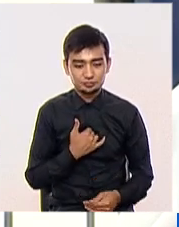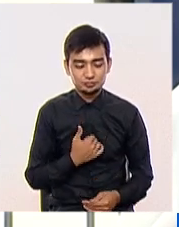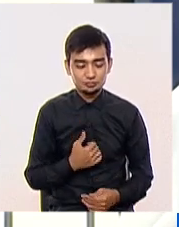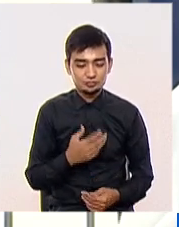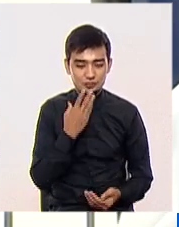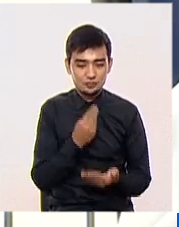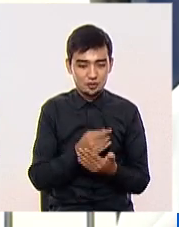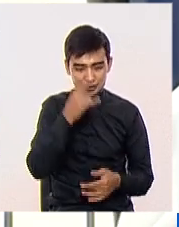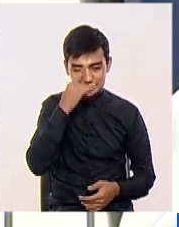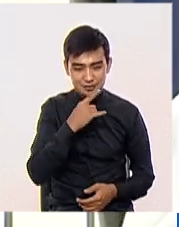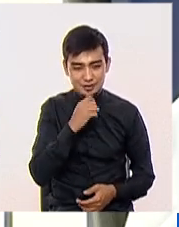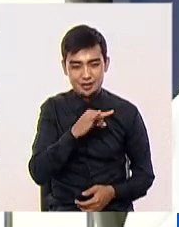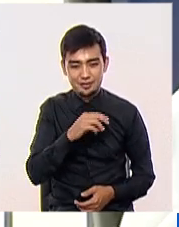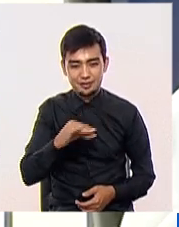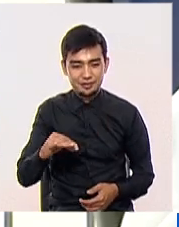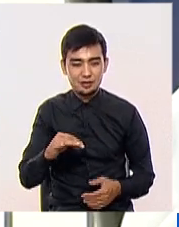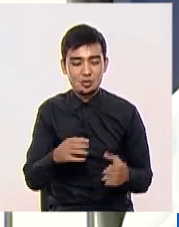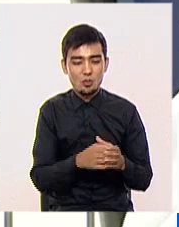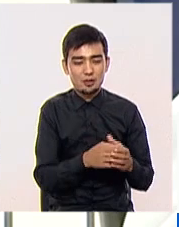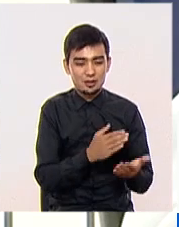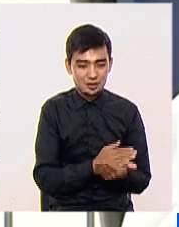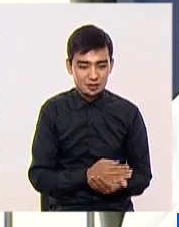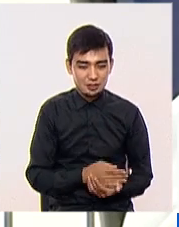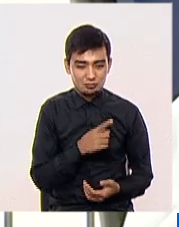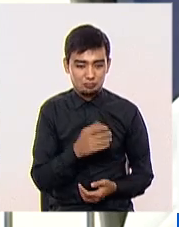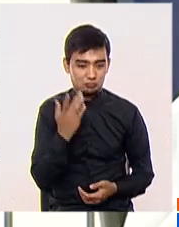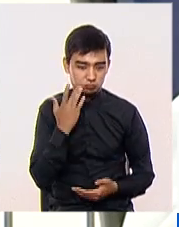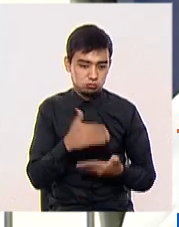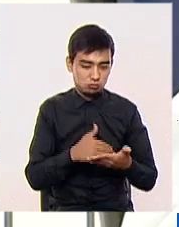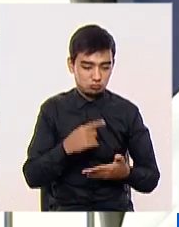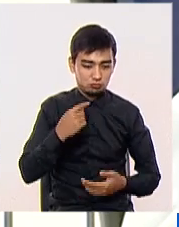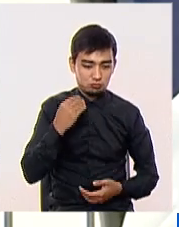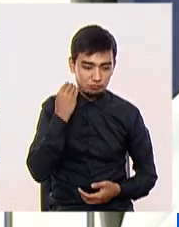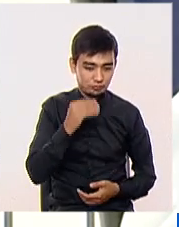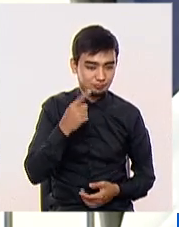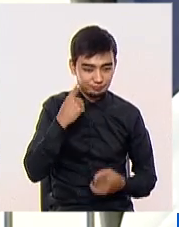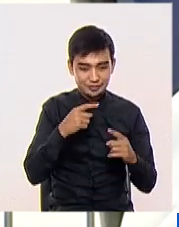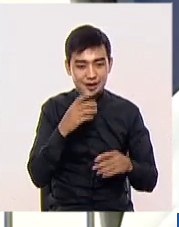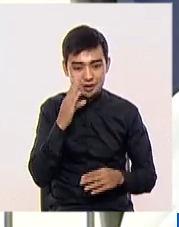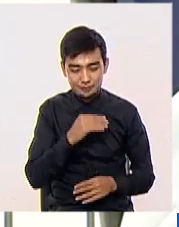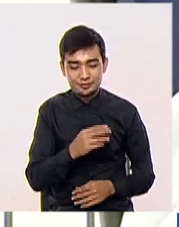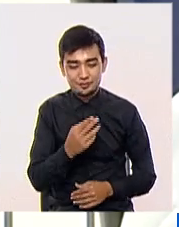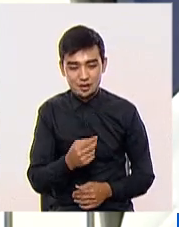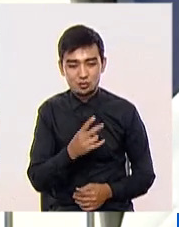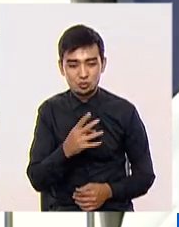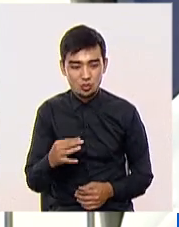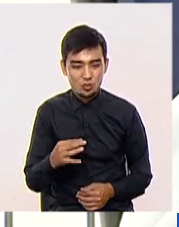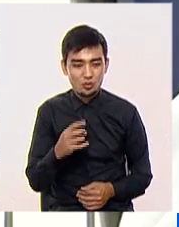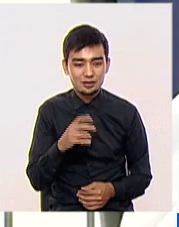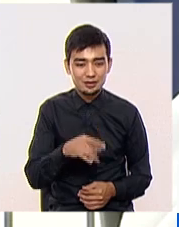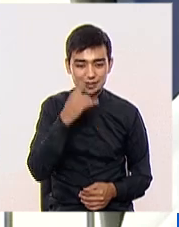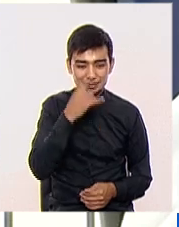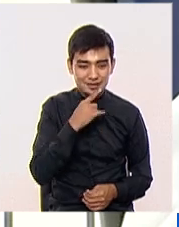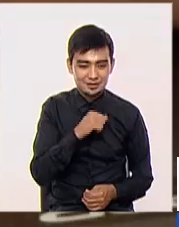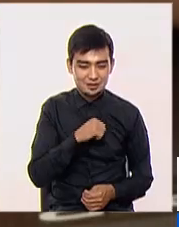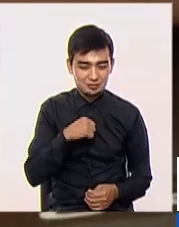есть свои казахстанские IT-компании, которые прекрасные программы пишут, да, но нет, в принципе, вот. В Казахстане внедряются